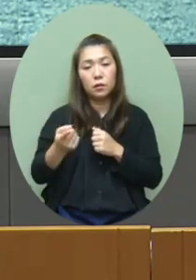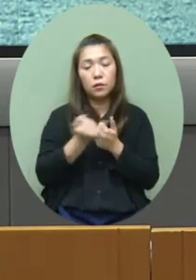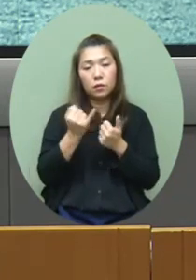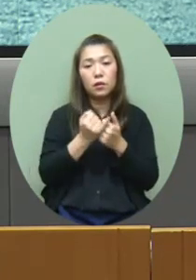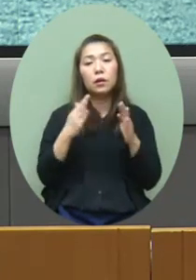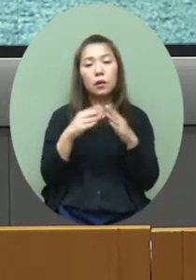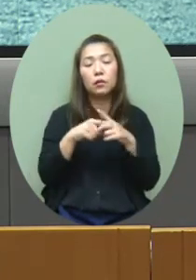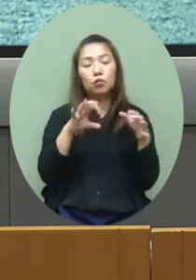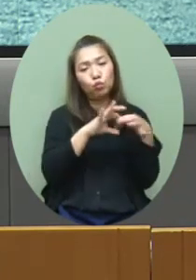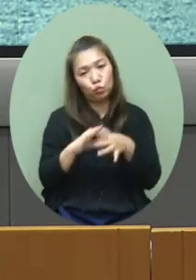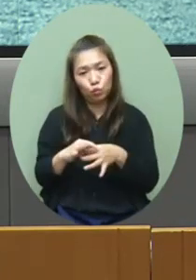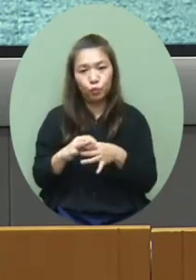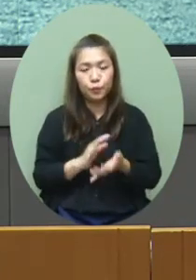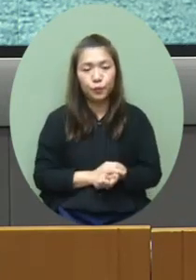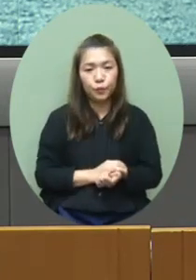家人